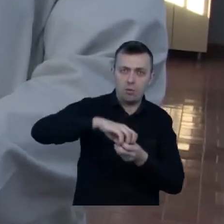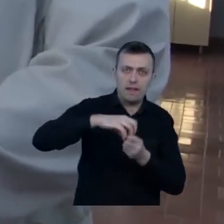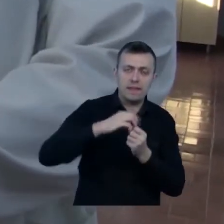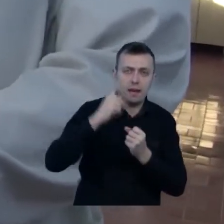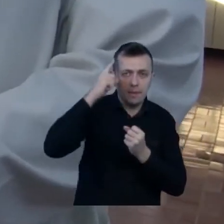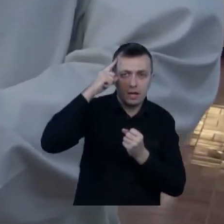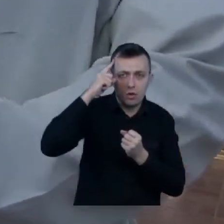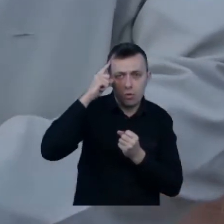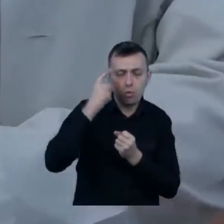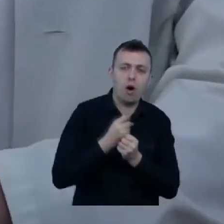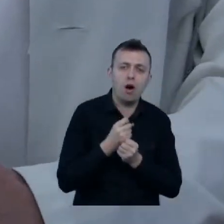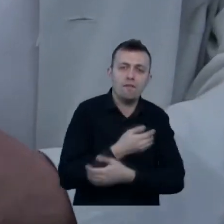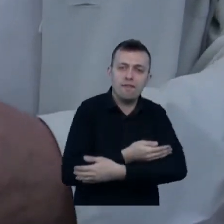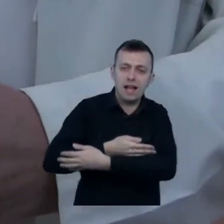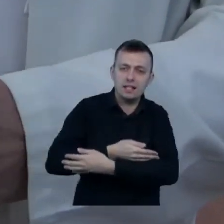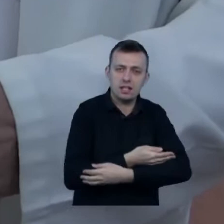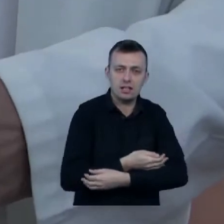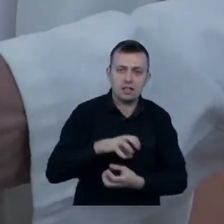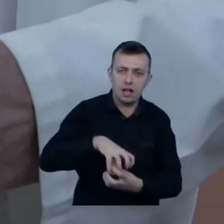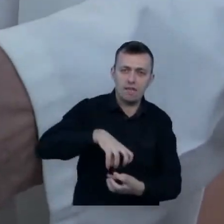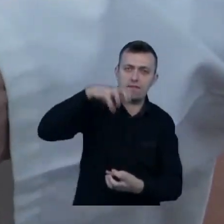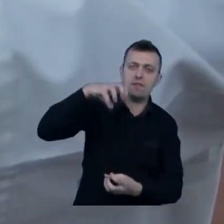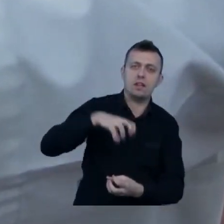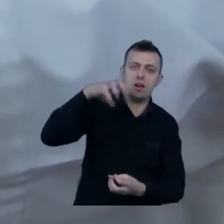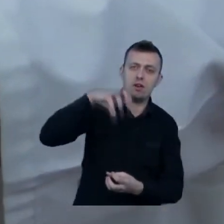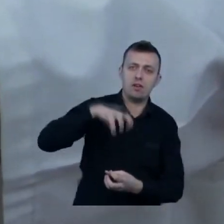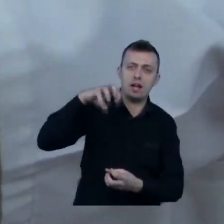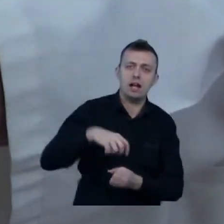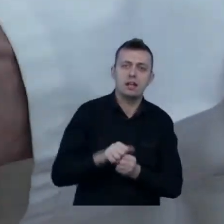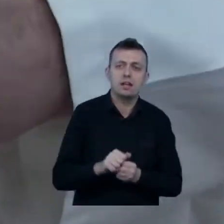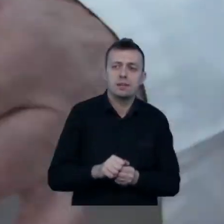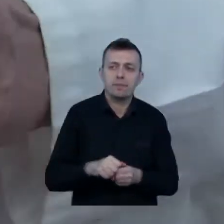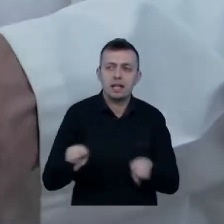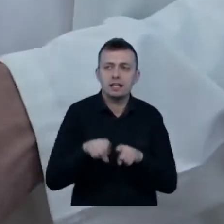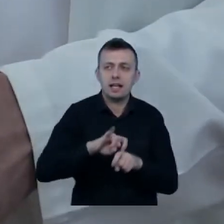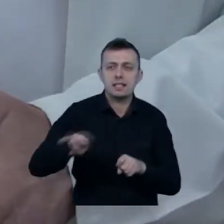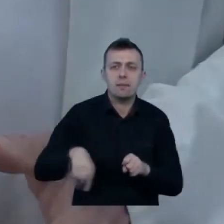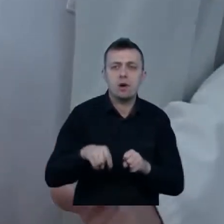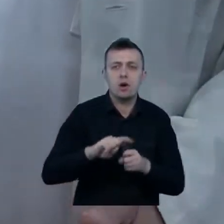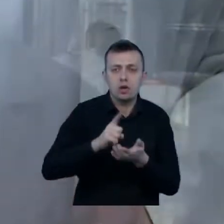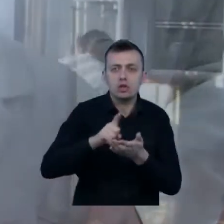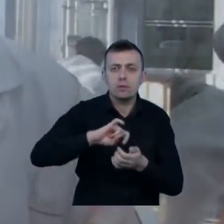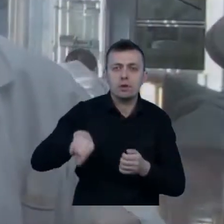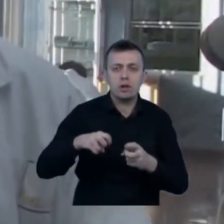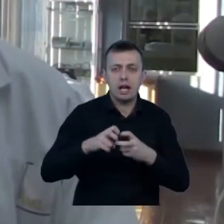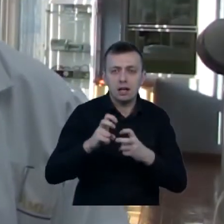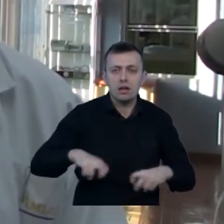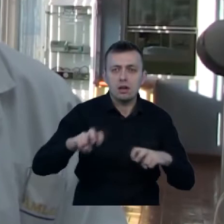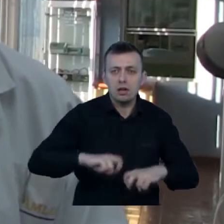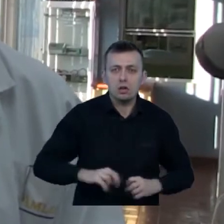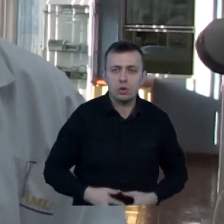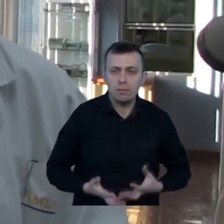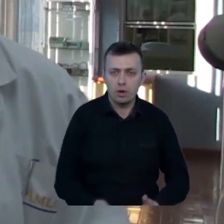główki płodu taki miękką czaszę silikonową i ta za tą czaszę się pociąga. Naśladując